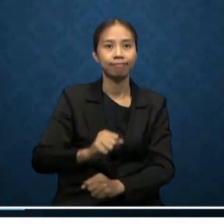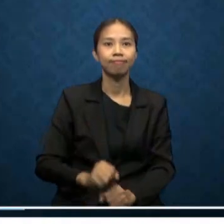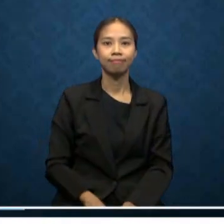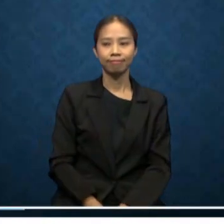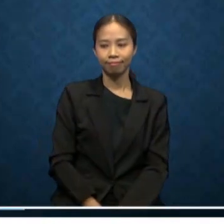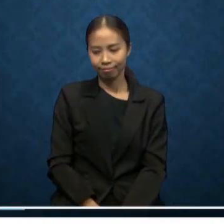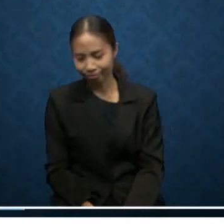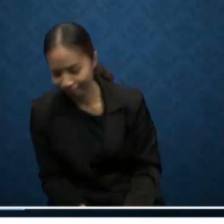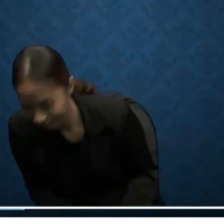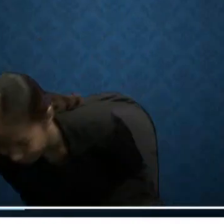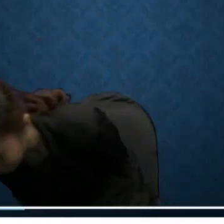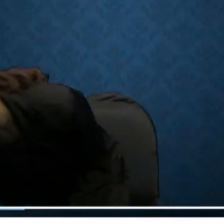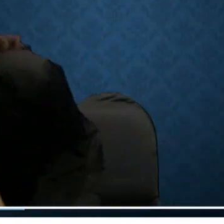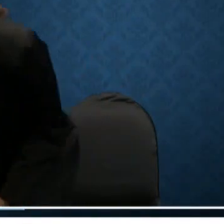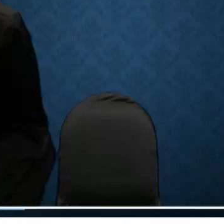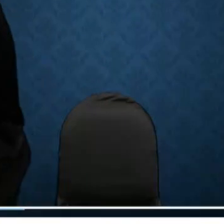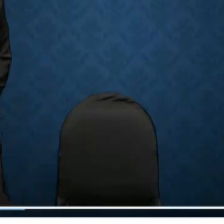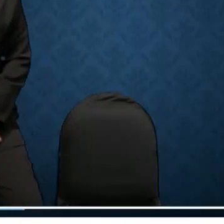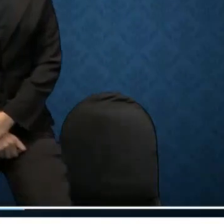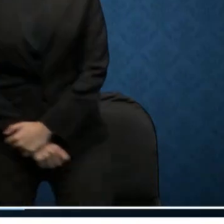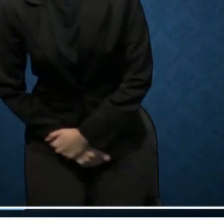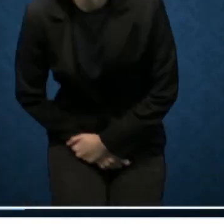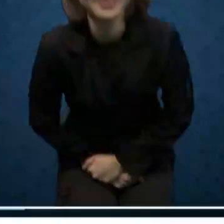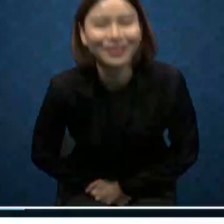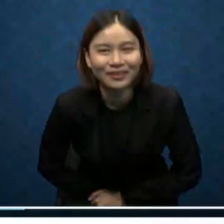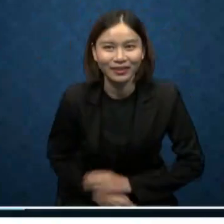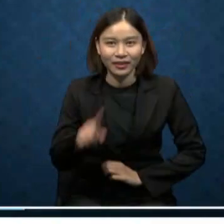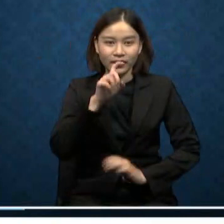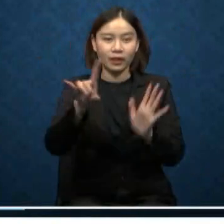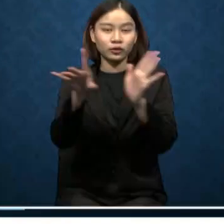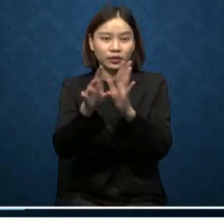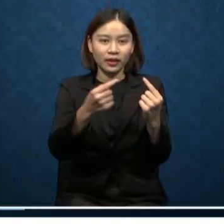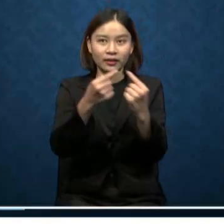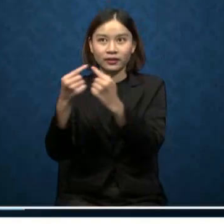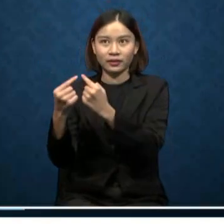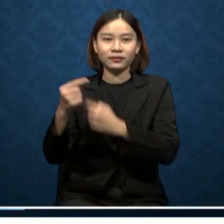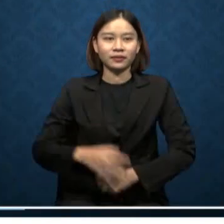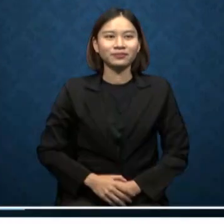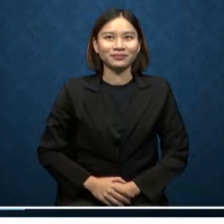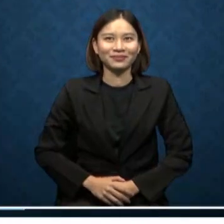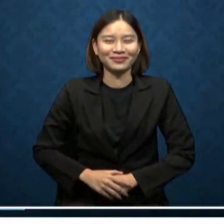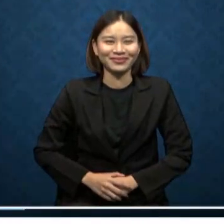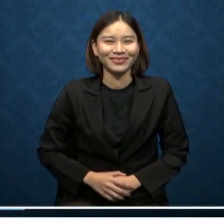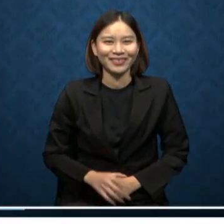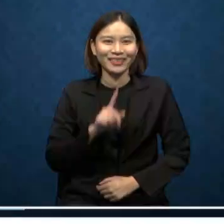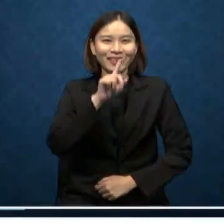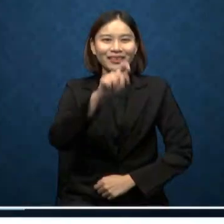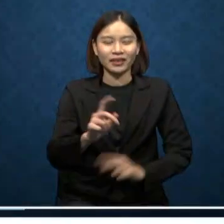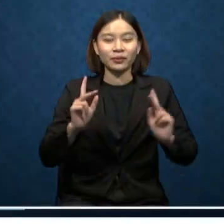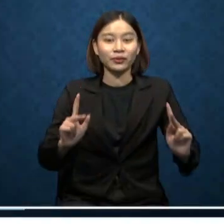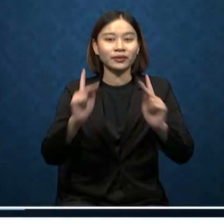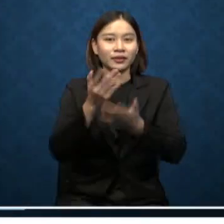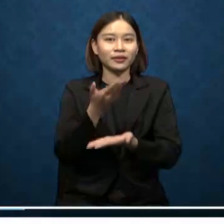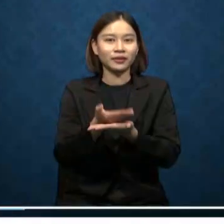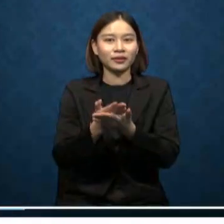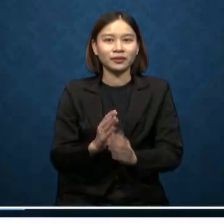กำถามสุดท้ายกัผมจะขออย่าติเรีนถามในช่วงถัดไปครับขอกลบเรียนถามท่านนตีเพียงแ่นี้กอนครั